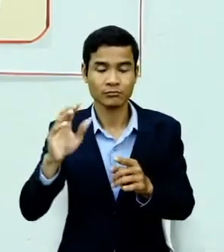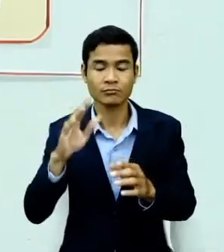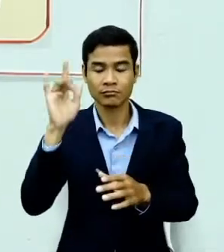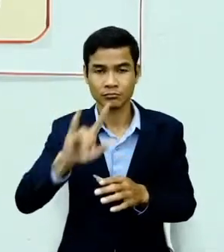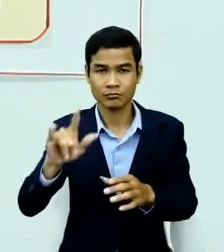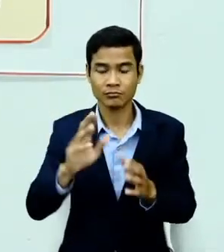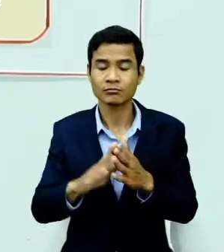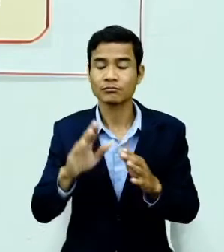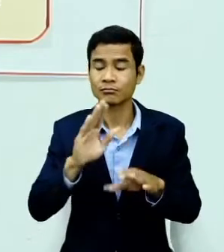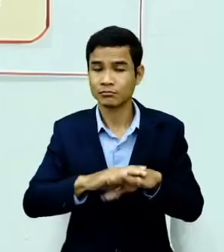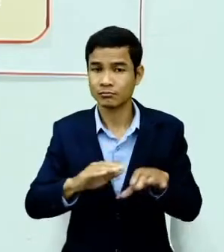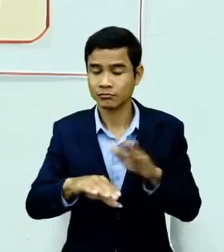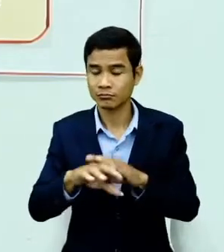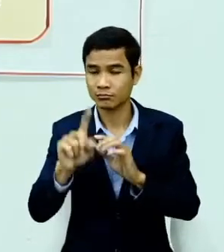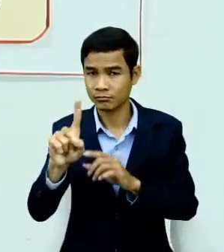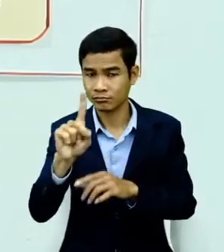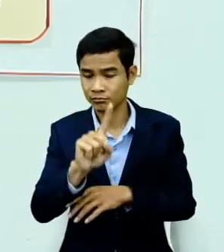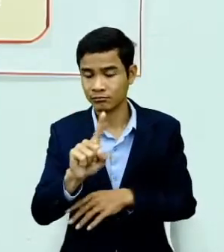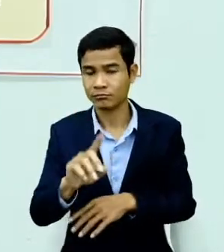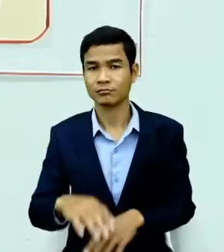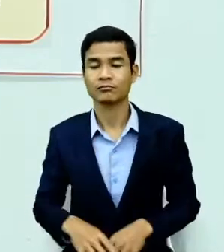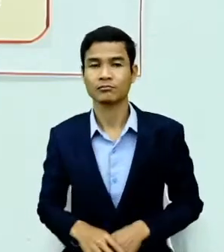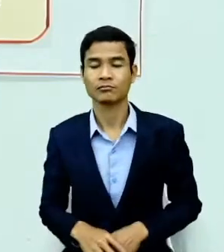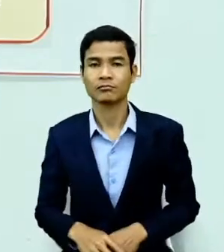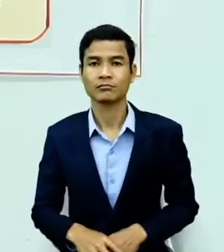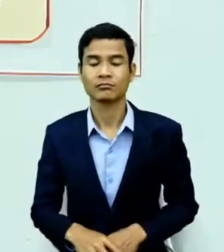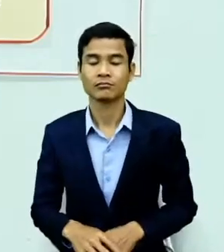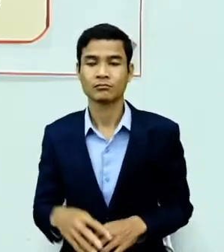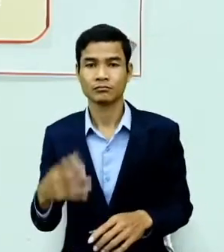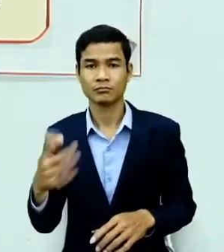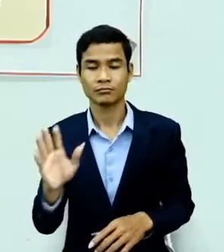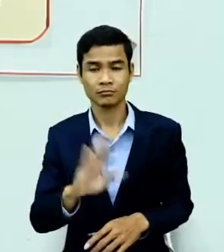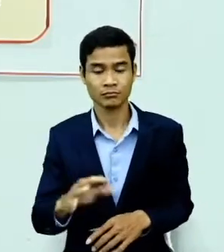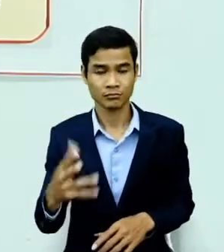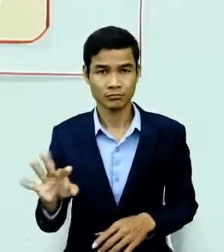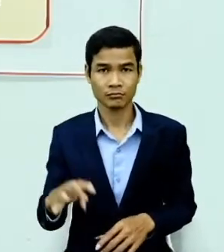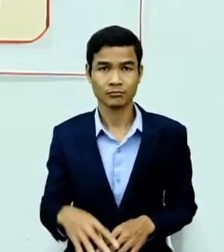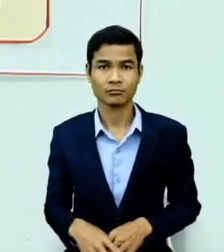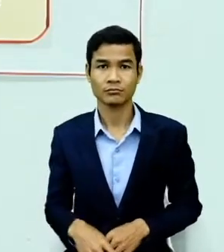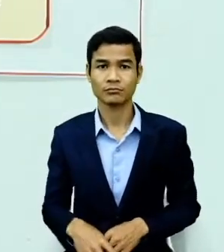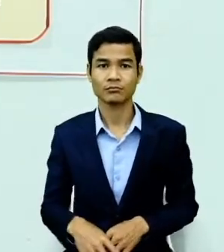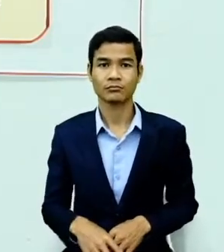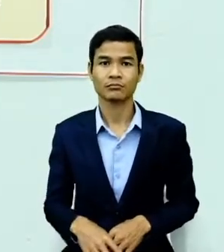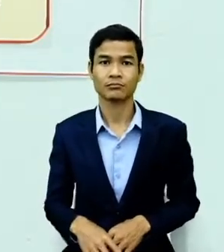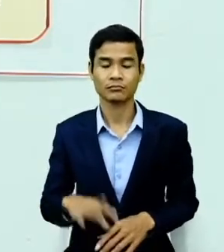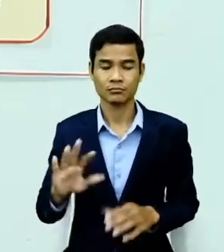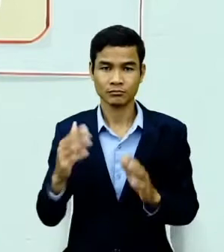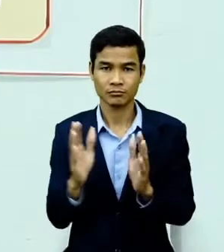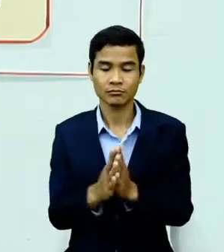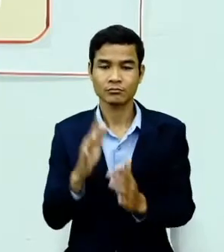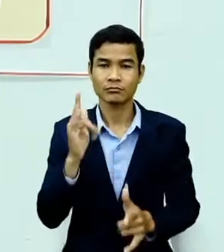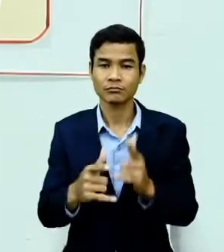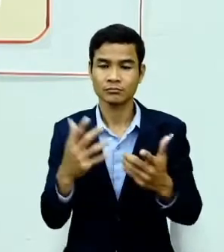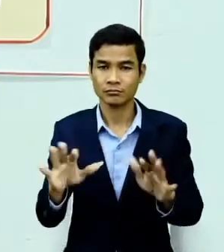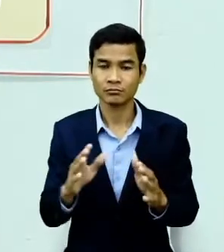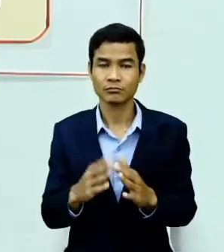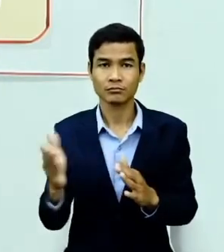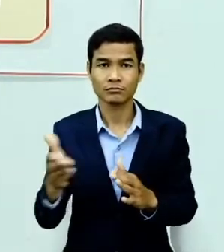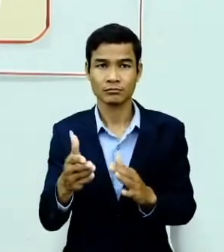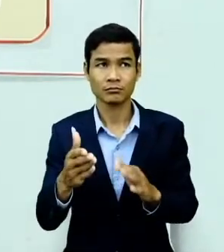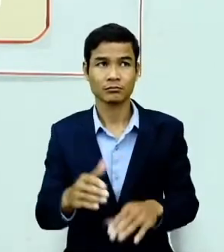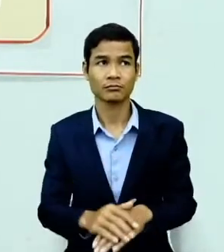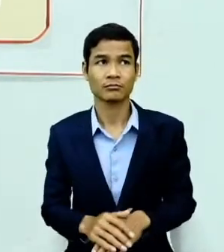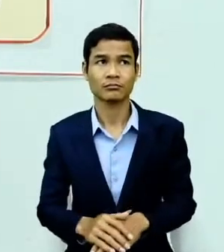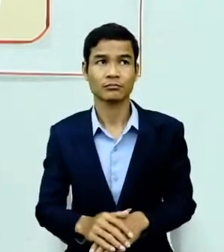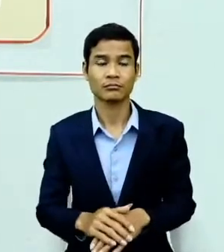ង្អុលដៃចារួចរាល់ហើយឬនៅកូនចាអរគុណបាទកូនរួចរាល់ហើយកូនផ្ទៀងផ្ទាត់ជាមួយអ្នក